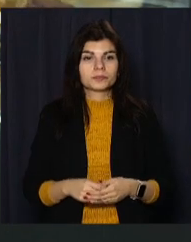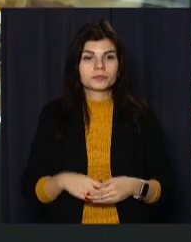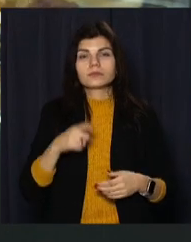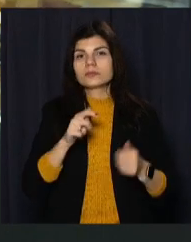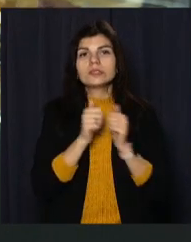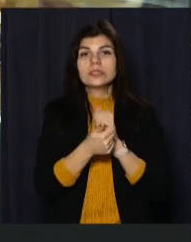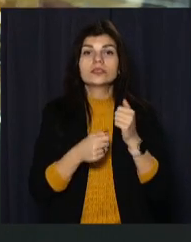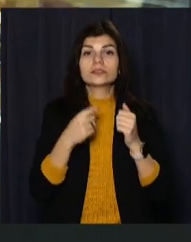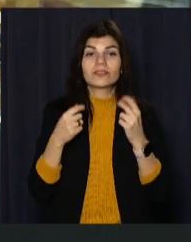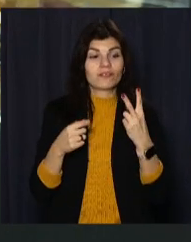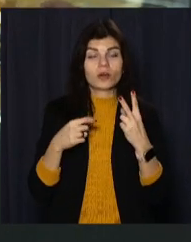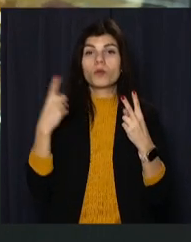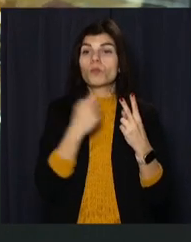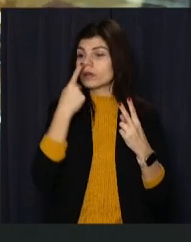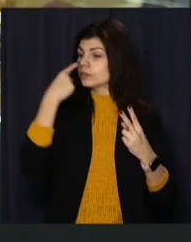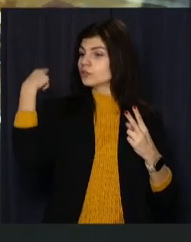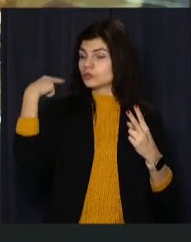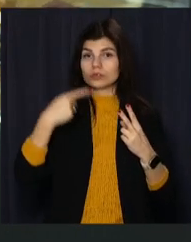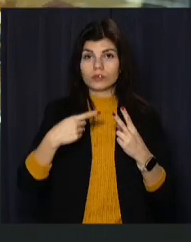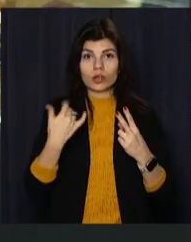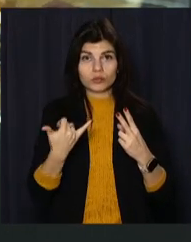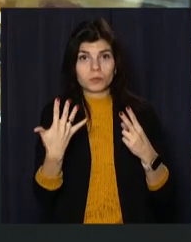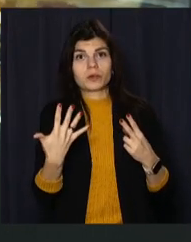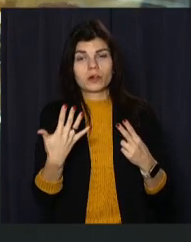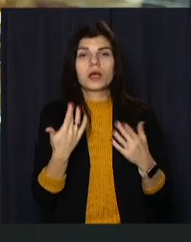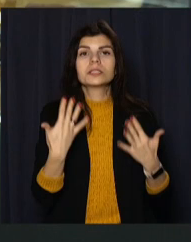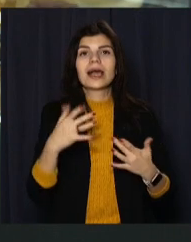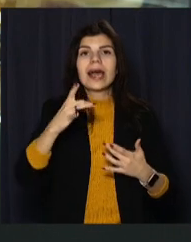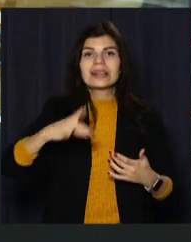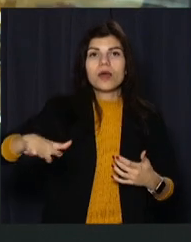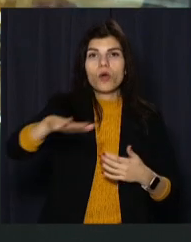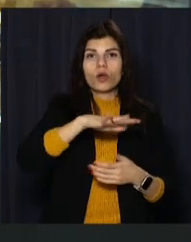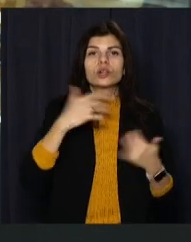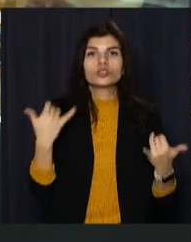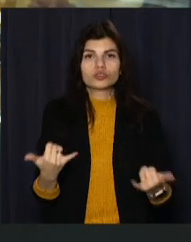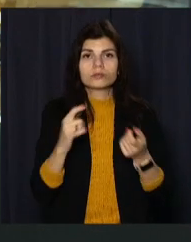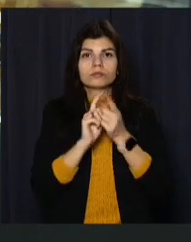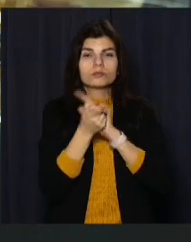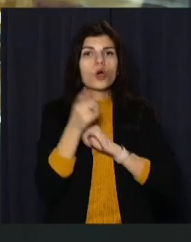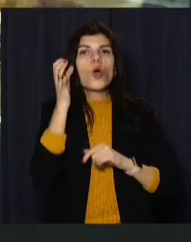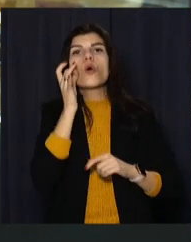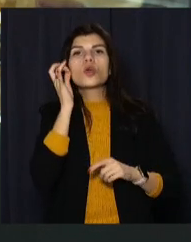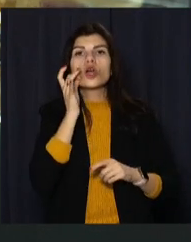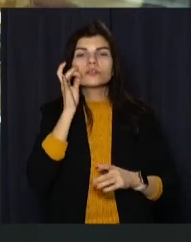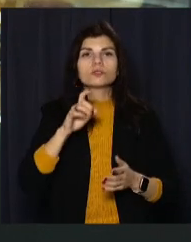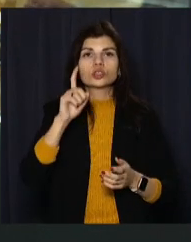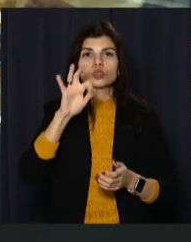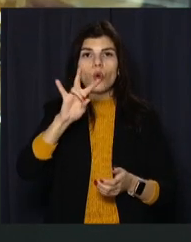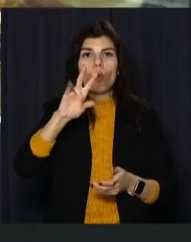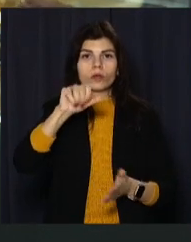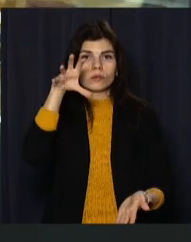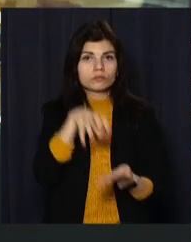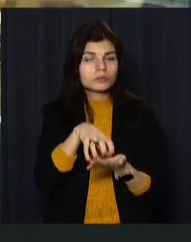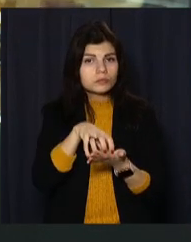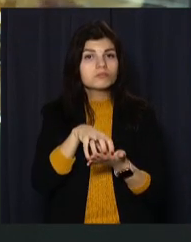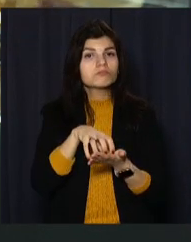Замість 2 минулого тижня, від сьогодні 5. Стільки регіонів перебувають зараз у помаранчевій зоні епідемічної